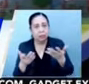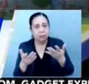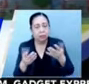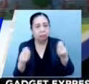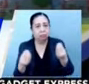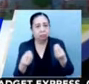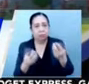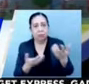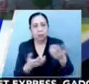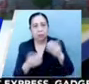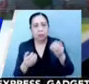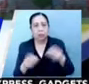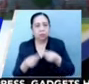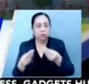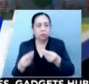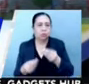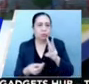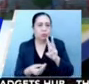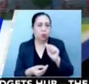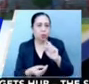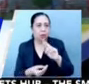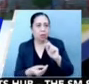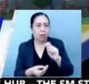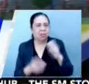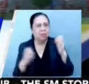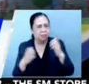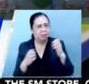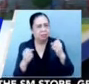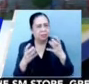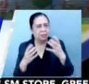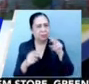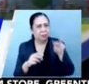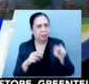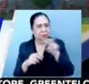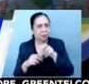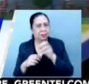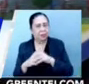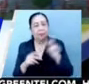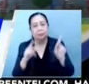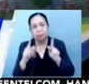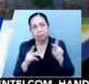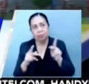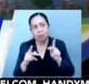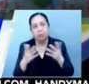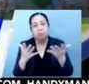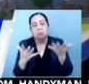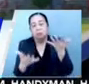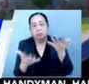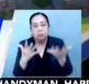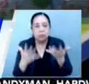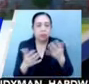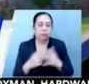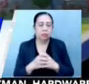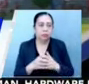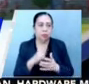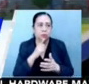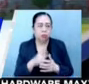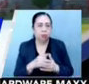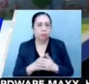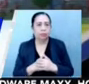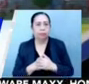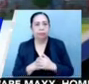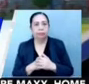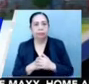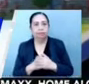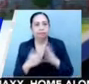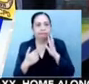service of warrant, ay ine-expect po natin na may mga matatagpuan po tayo mga tao doon na possibly ay talagang magkakaroon po